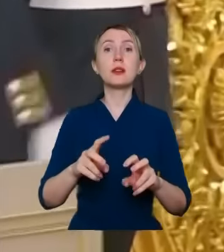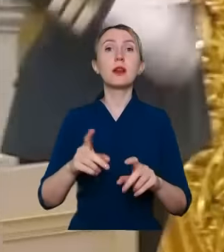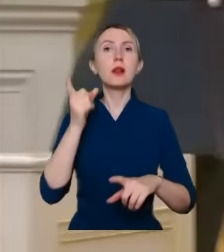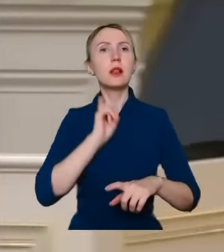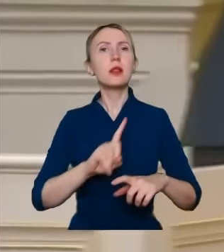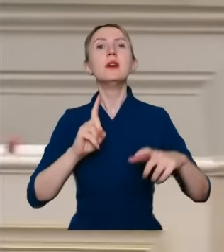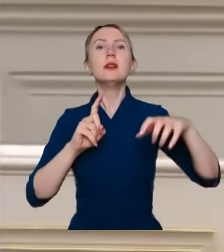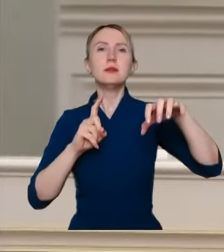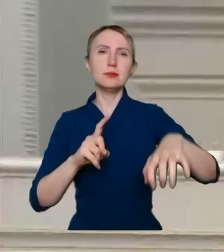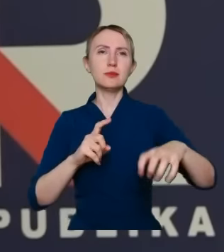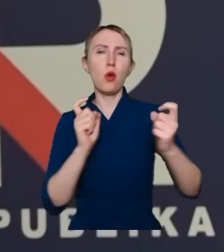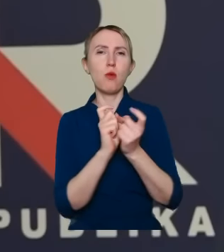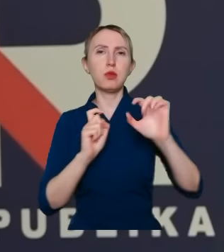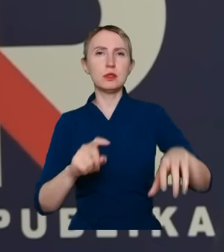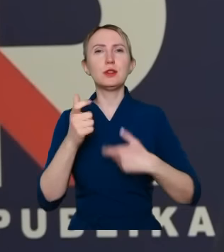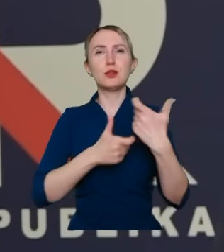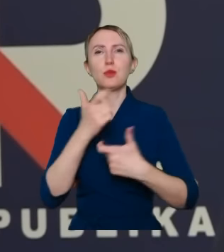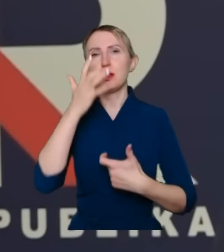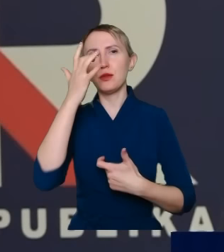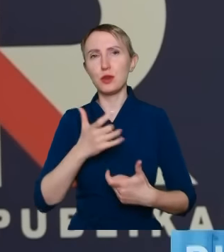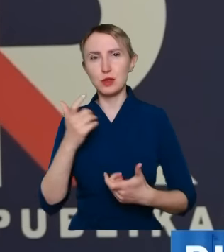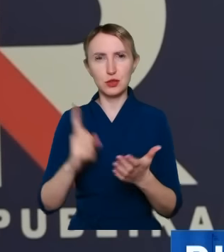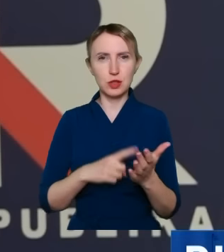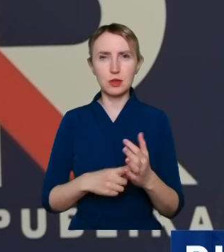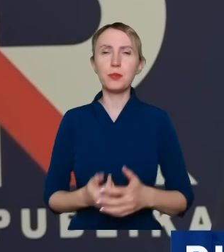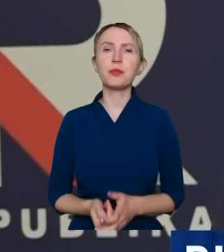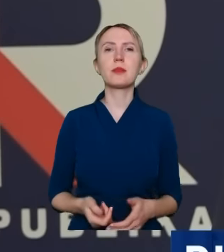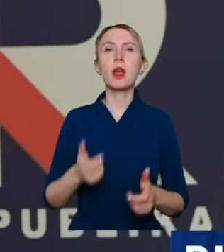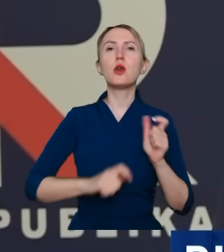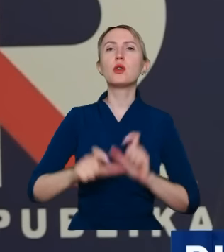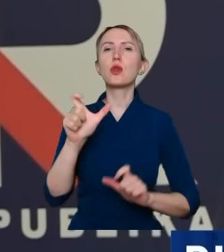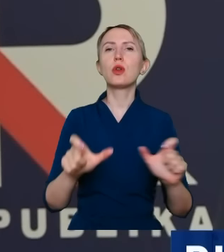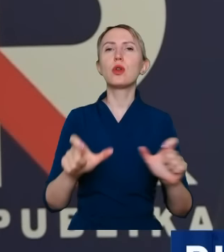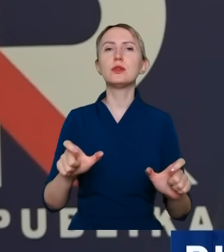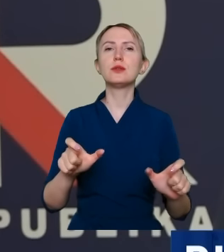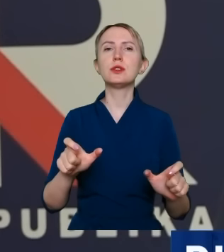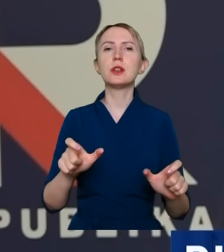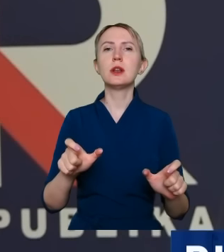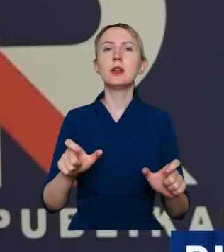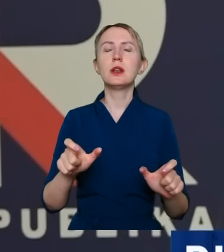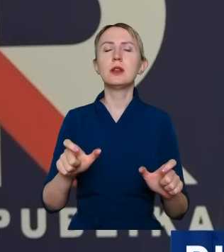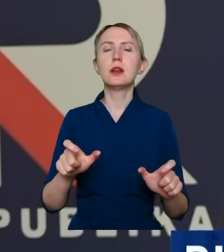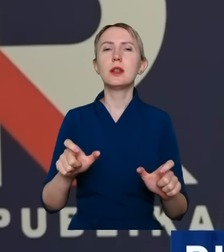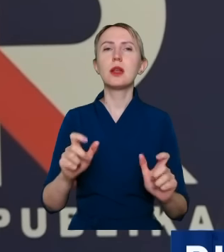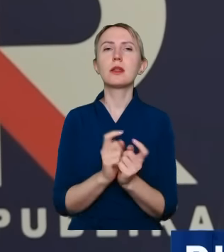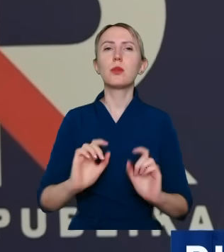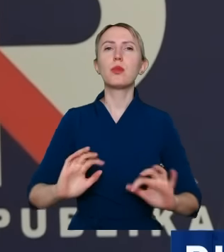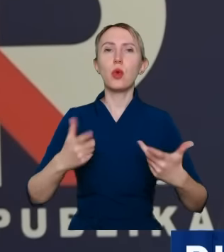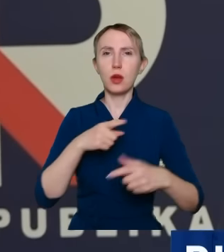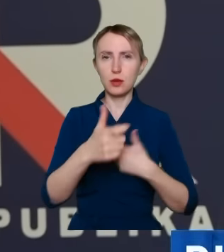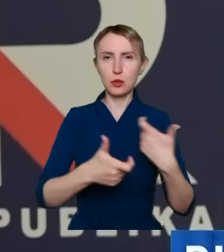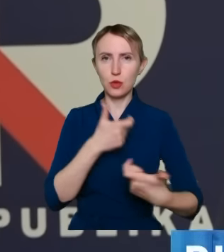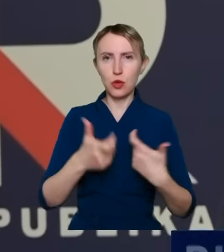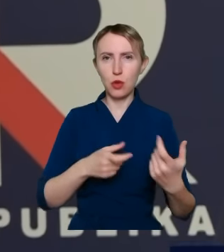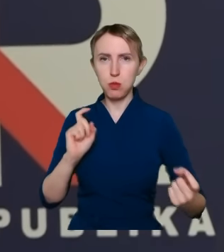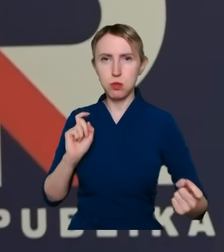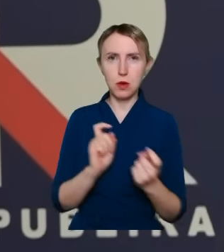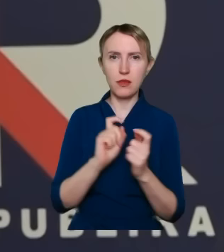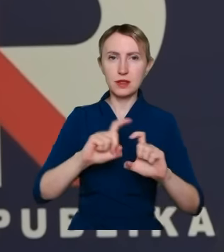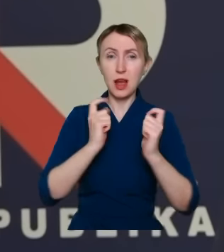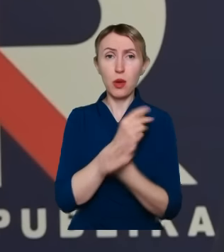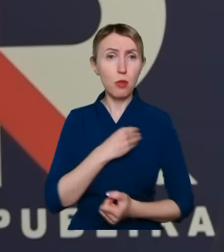zagraniem stosowanym w Rosji rolnicy którzy stoją na tych blokadach rolnicy którzy protestują w całej Polsce